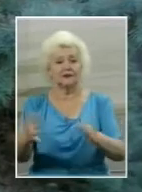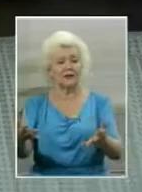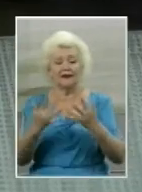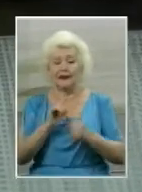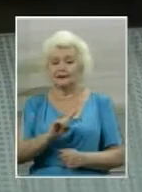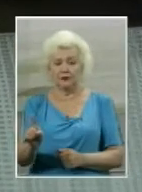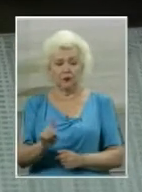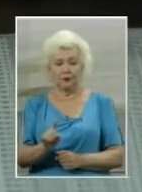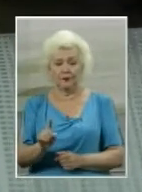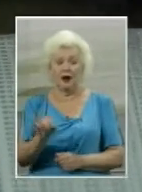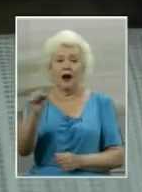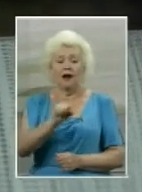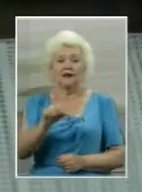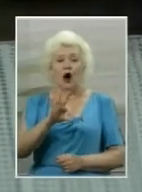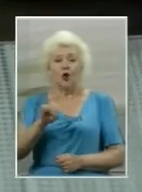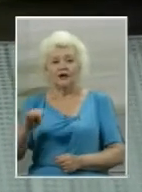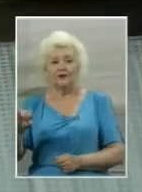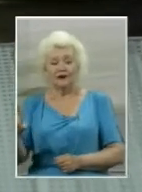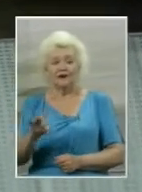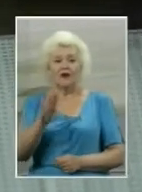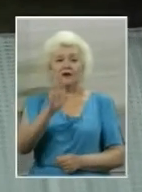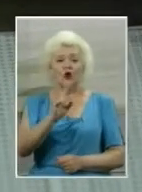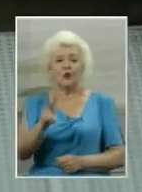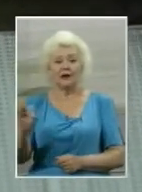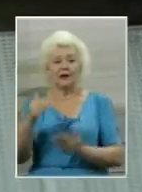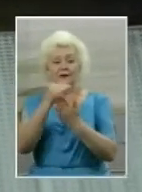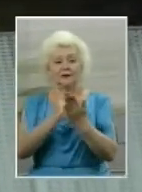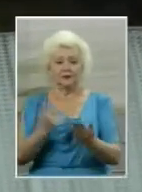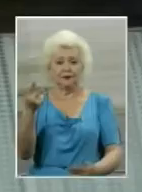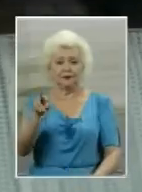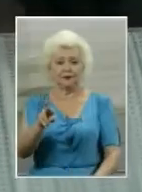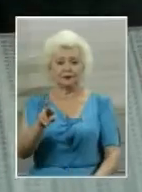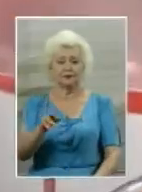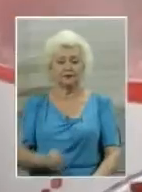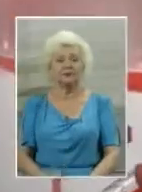з'ясовуємо. Аліна Олефір, Владислав Купрієв, телеканал «Скіфія».